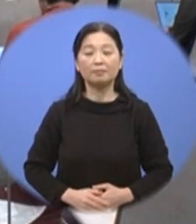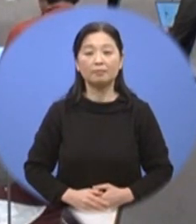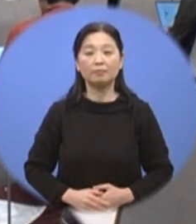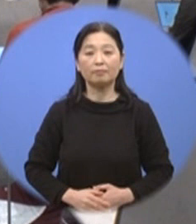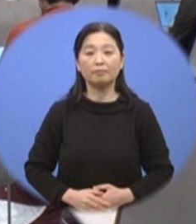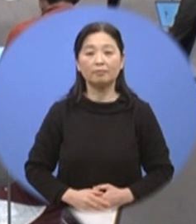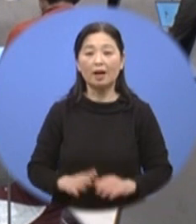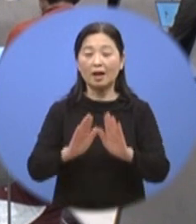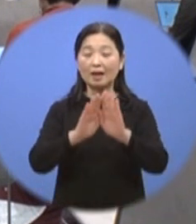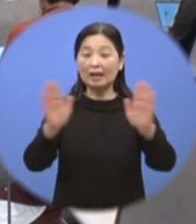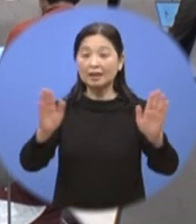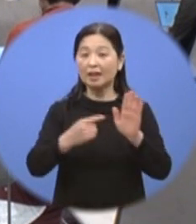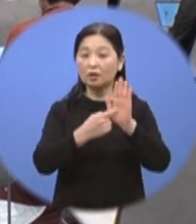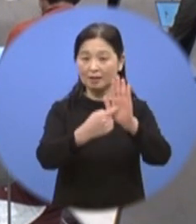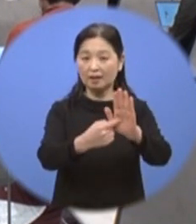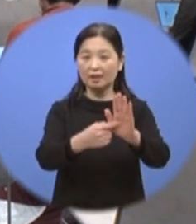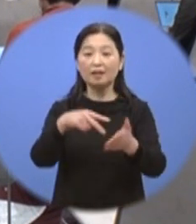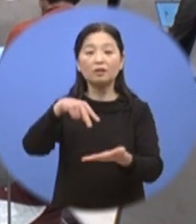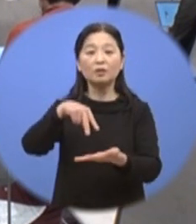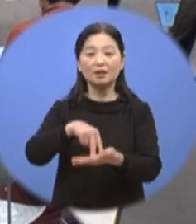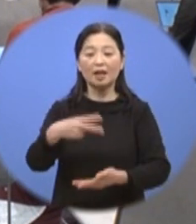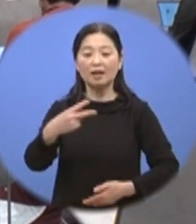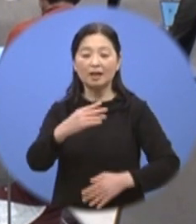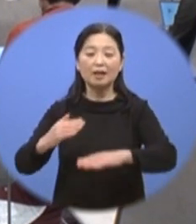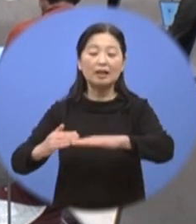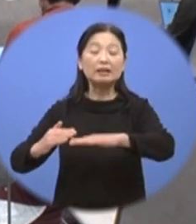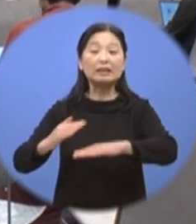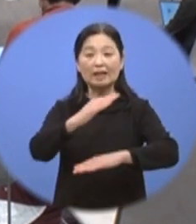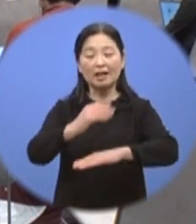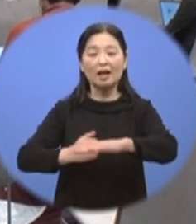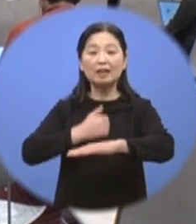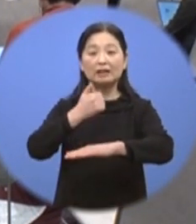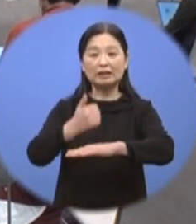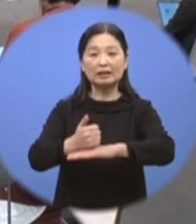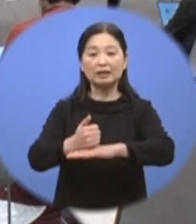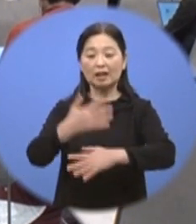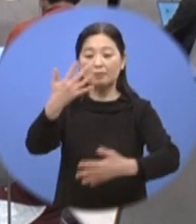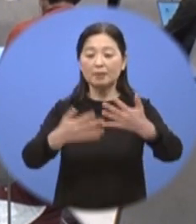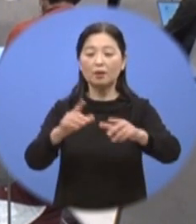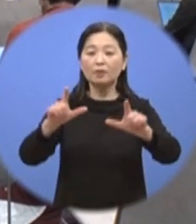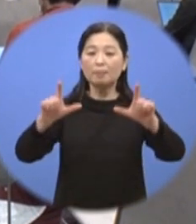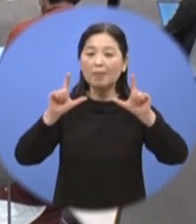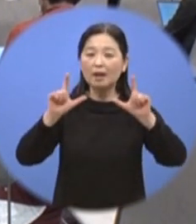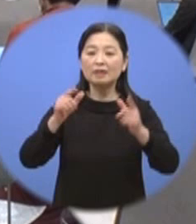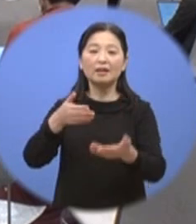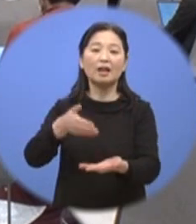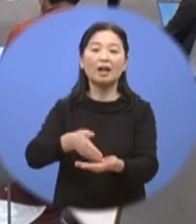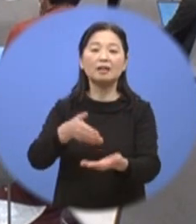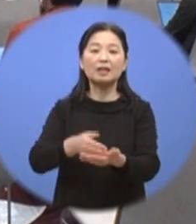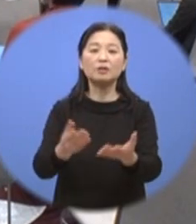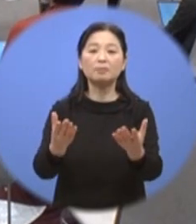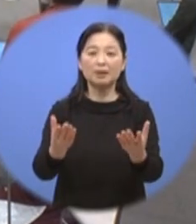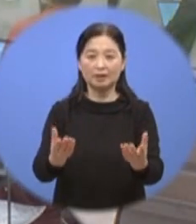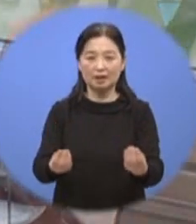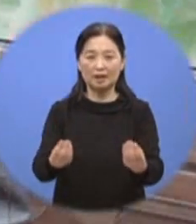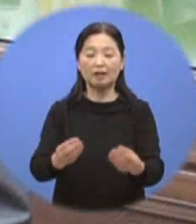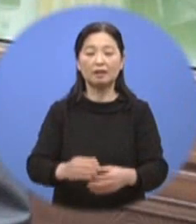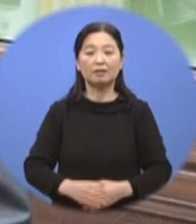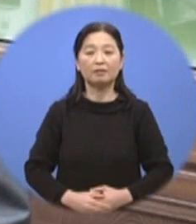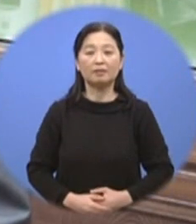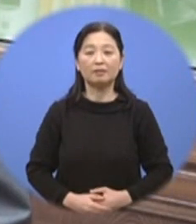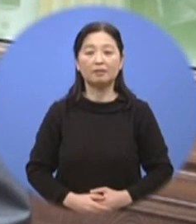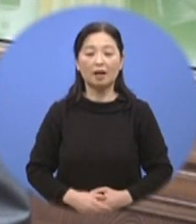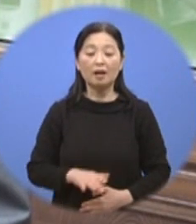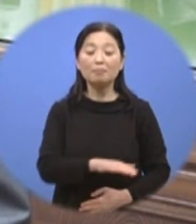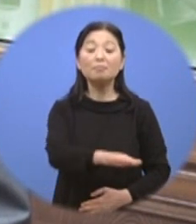開会宣言として三坂知事がビデオメッセージで挨拶しました。 皆さ